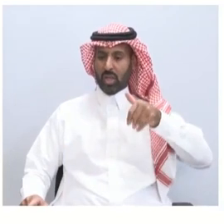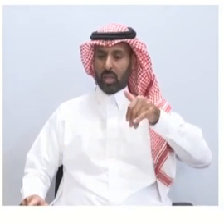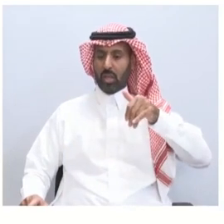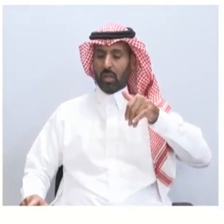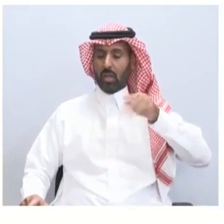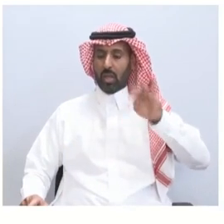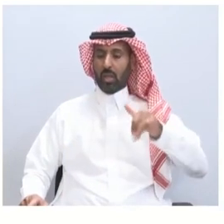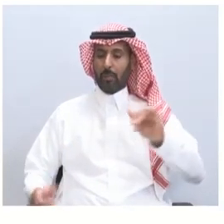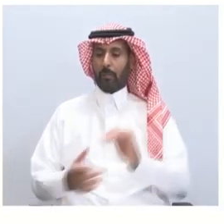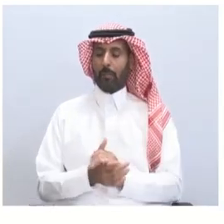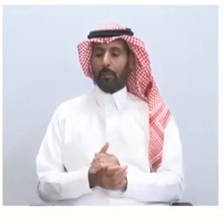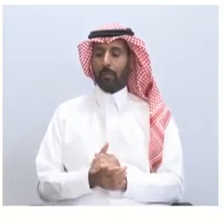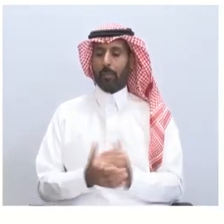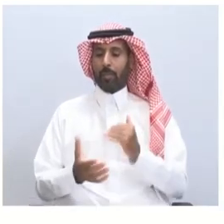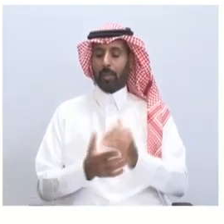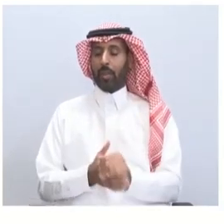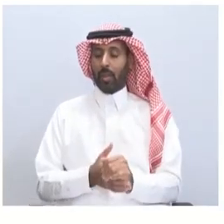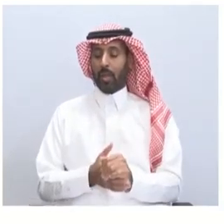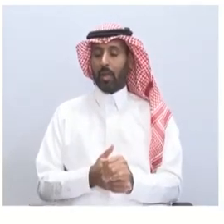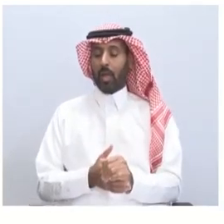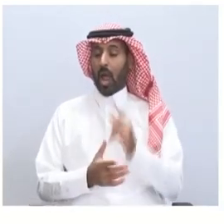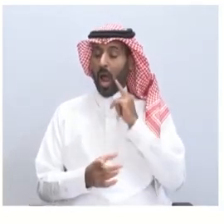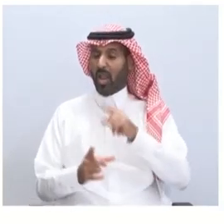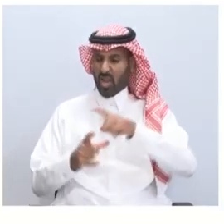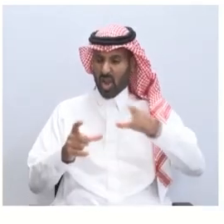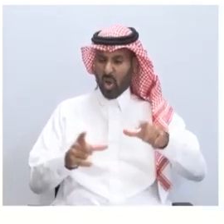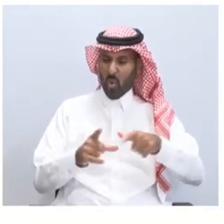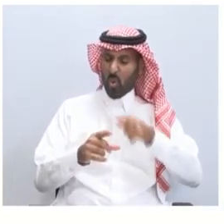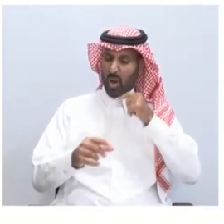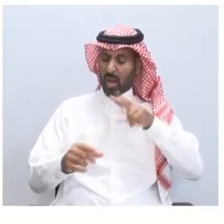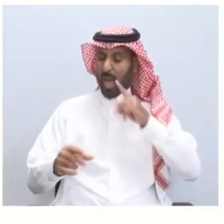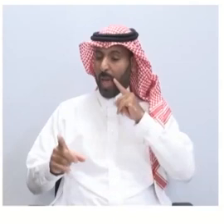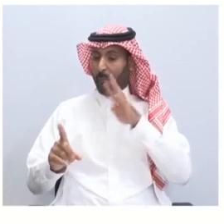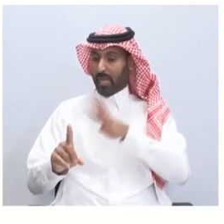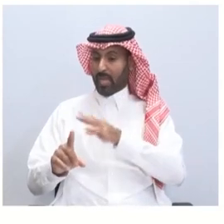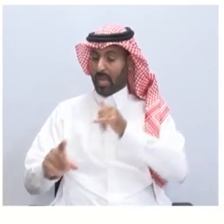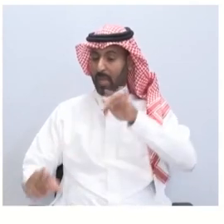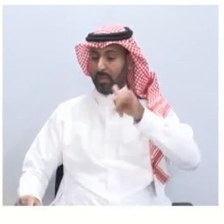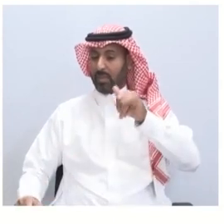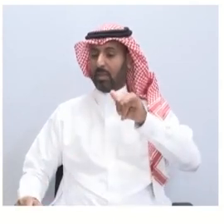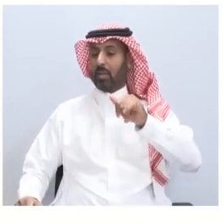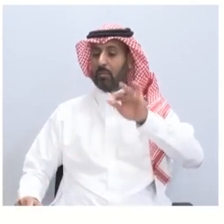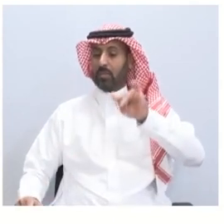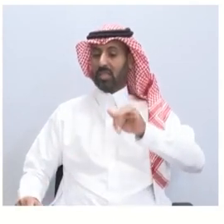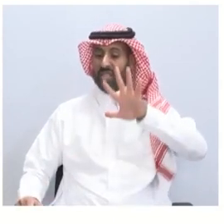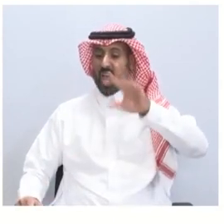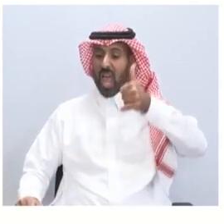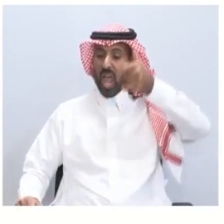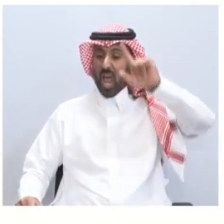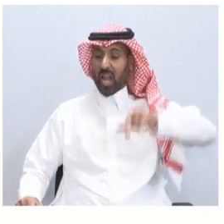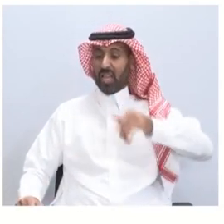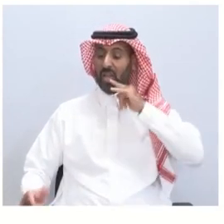الامام عندما علم الامام تركي بن عبد الله ان الامير مش بن سعود بن عببد العزيز